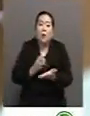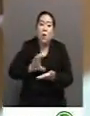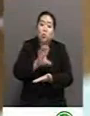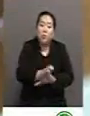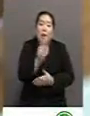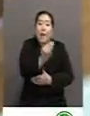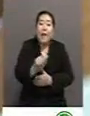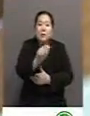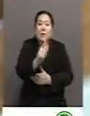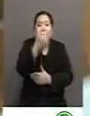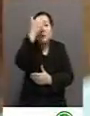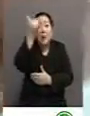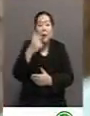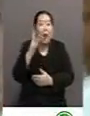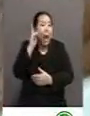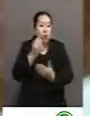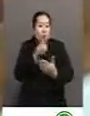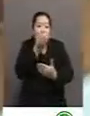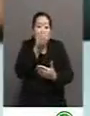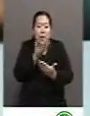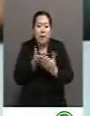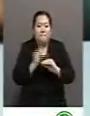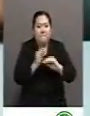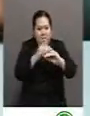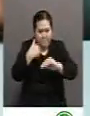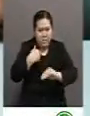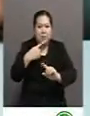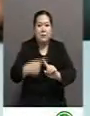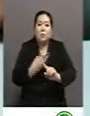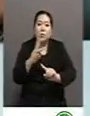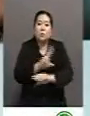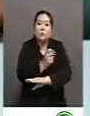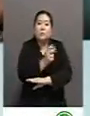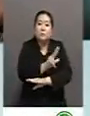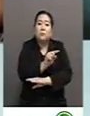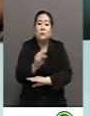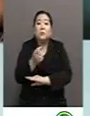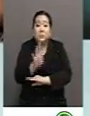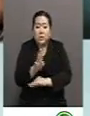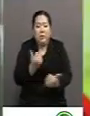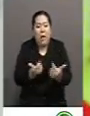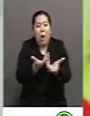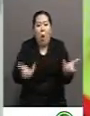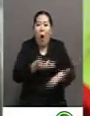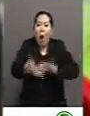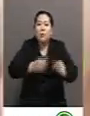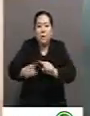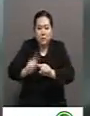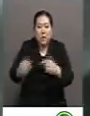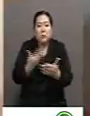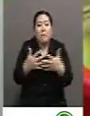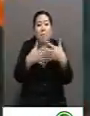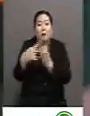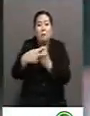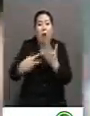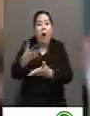คาดการรอรับข่าวเฟดที่อาจจะขึ้นดอกเบี้ยในวันที่13-14มิถุนายนนี้นะคะทำให้มีการขายสินทรัพย์ในสกุลดอลลาร์สหรัฐ